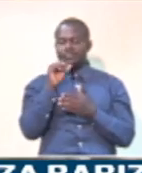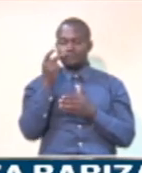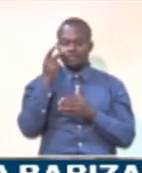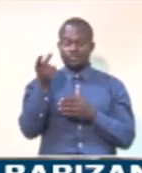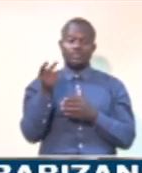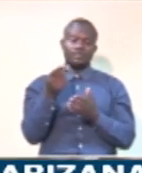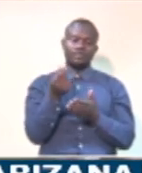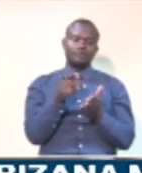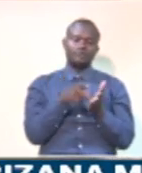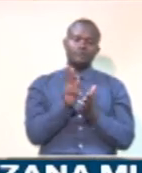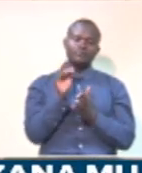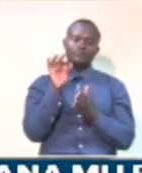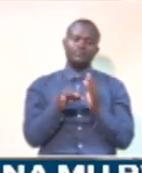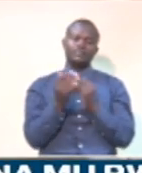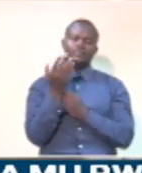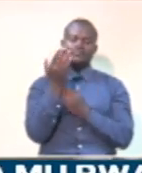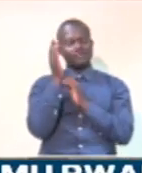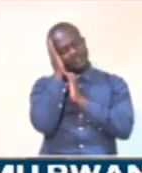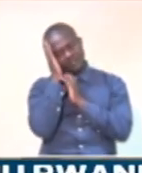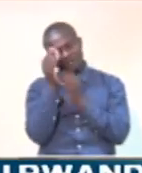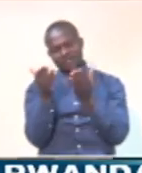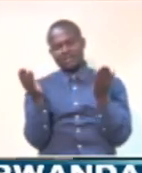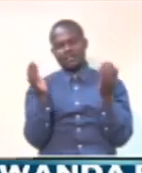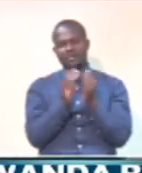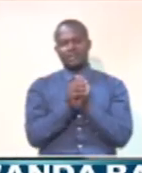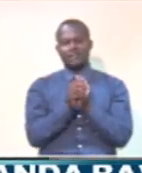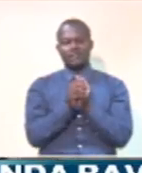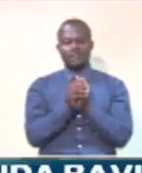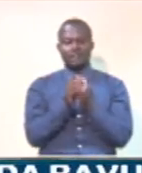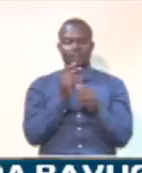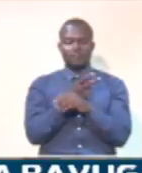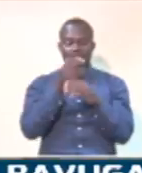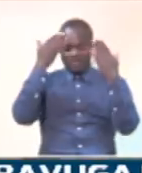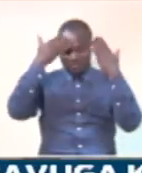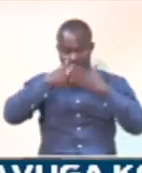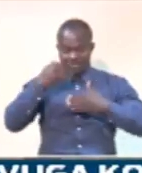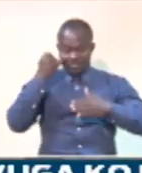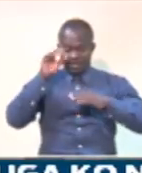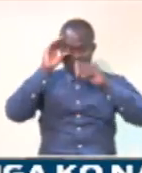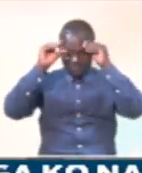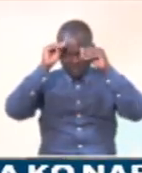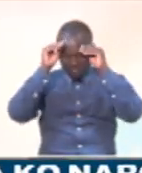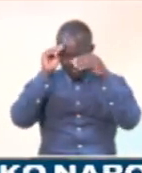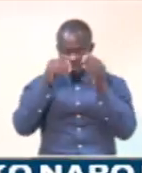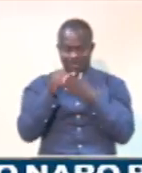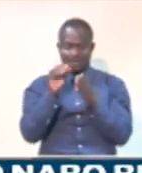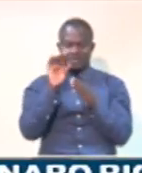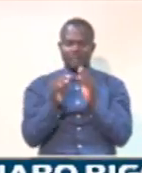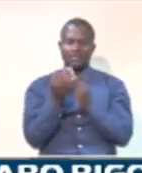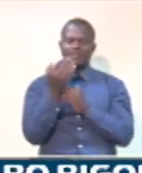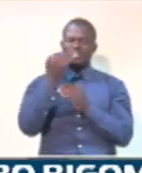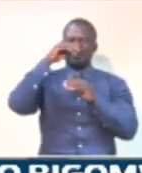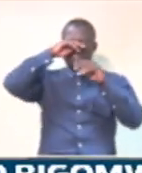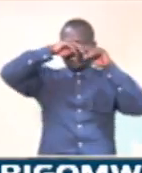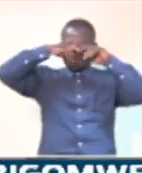nk'igice cyo kugura peteroli turarira aho ngaho amasaha y'ijoro iyo ndimo ndiga gatatu akaba kantera